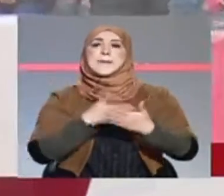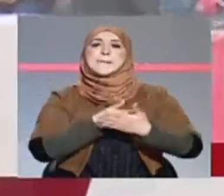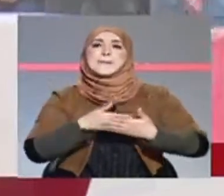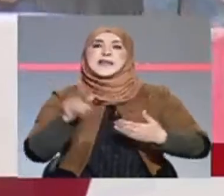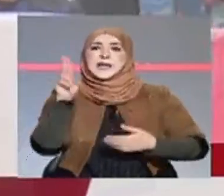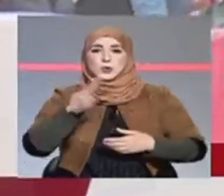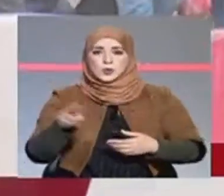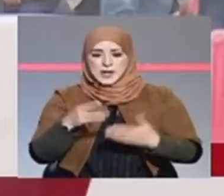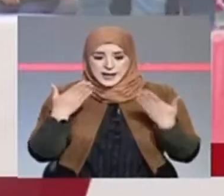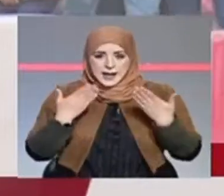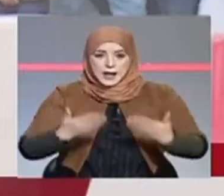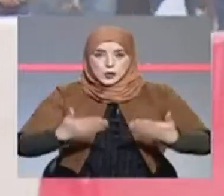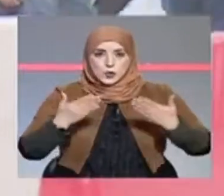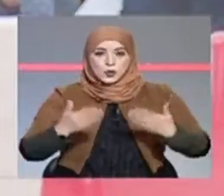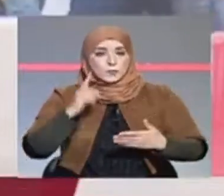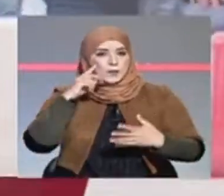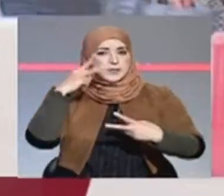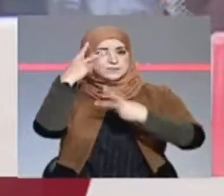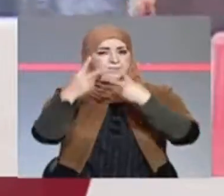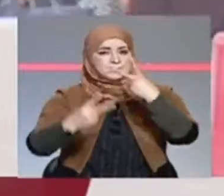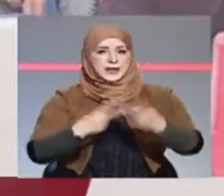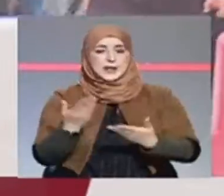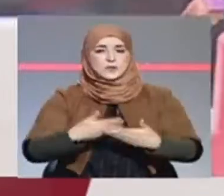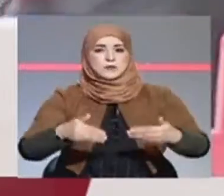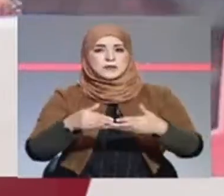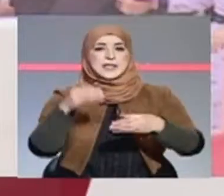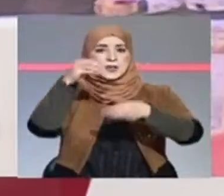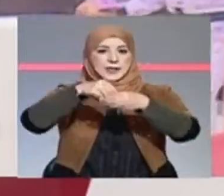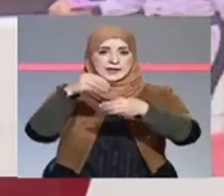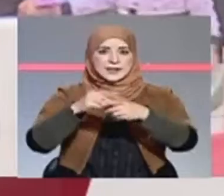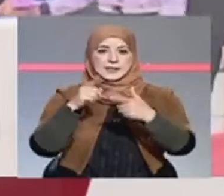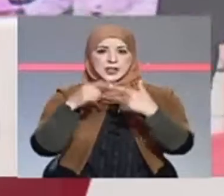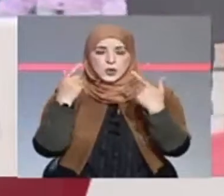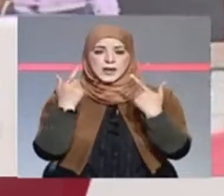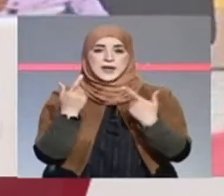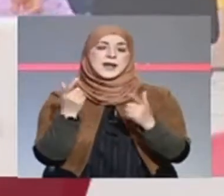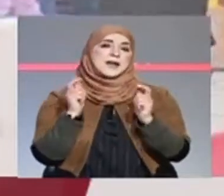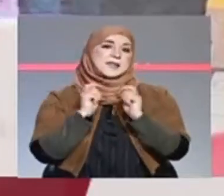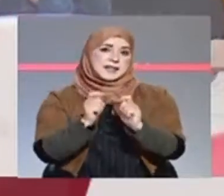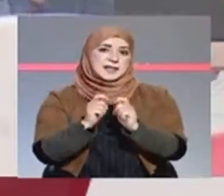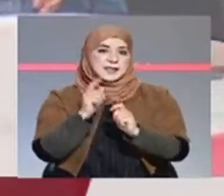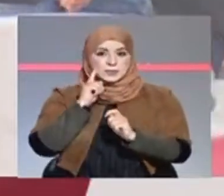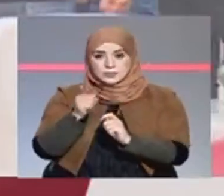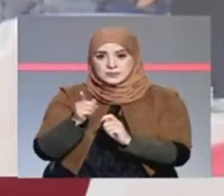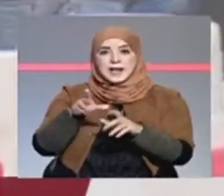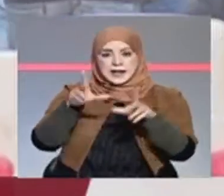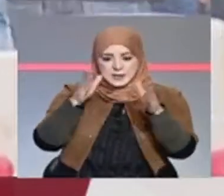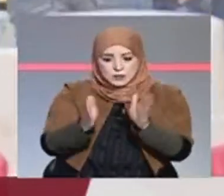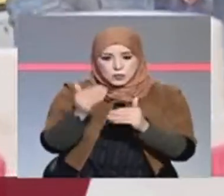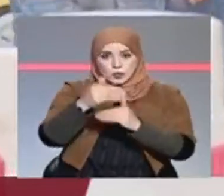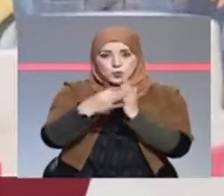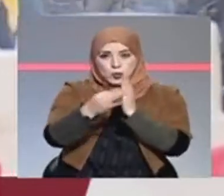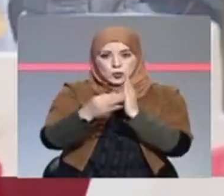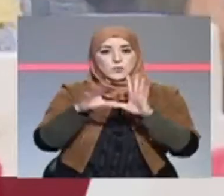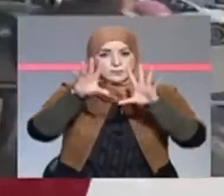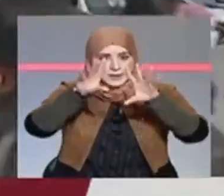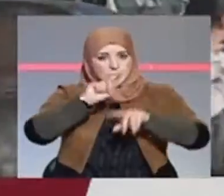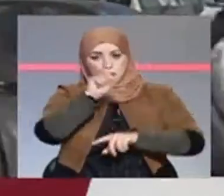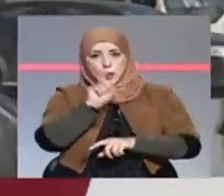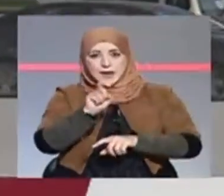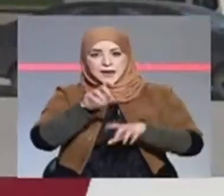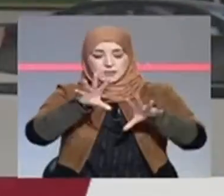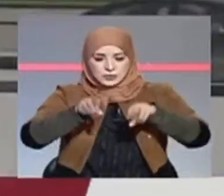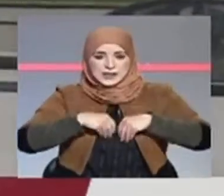واليوم ومع تغير الوضعيه الاقتصاديه والسياسيه هل سيقتنع الصندوق بجديه الالتزامات